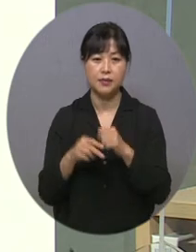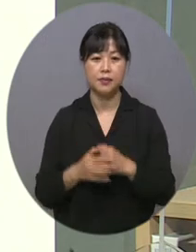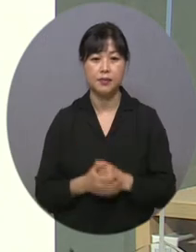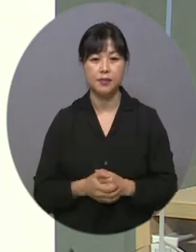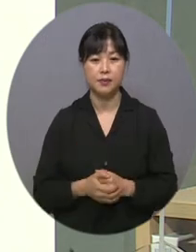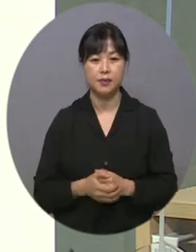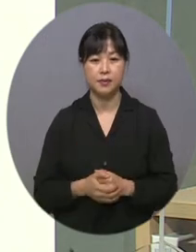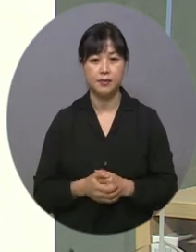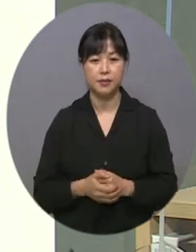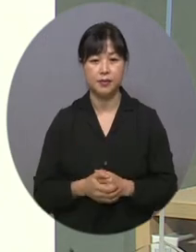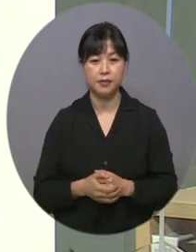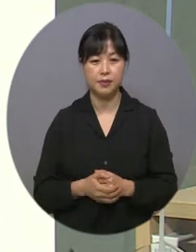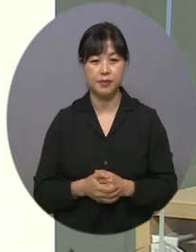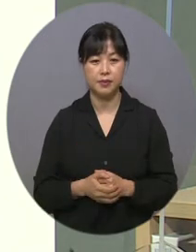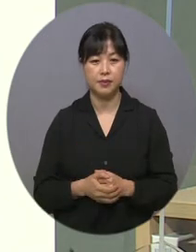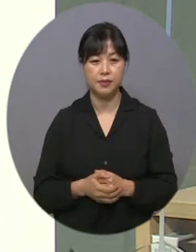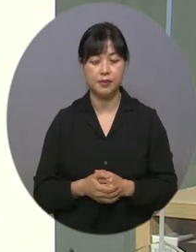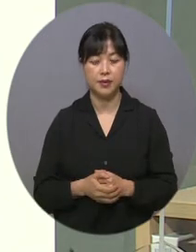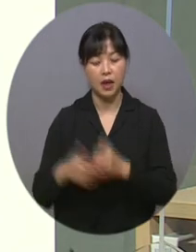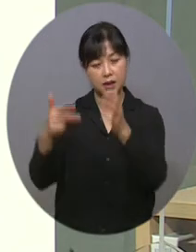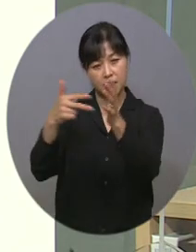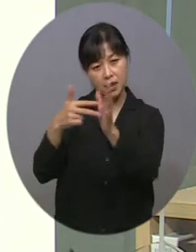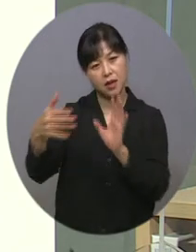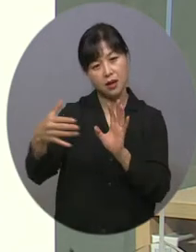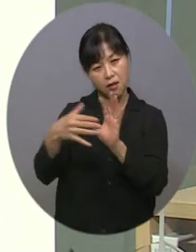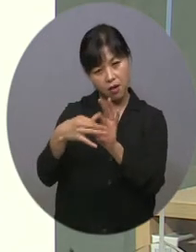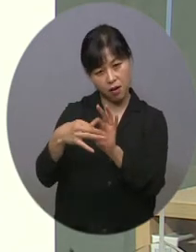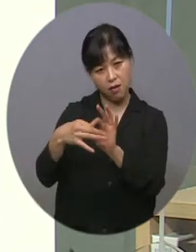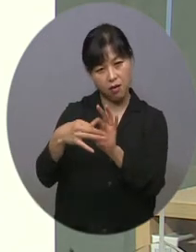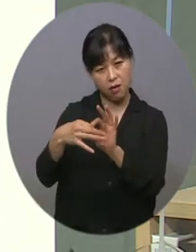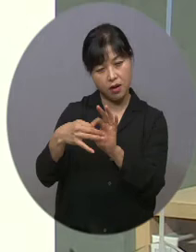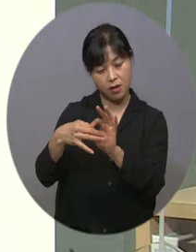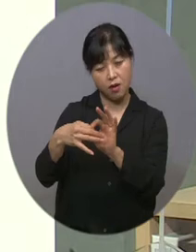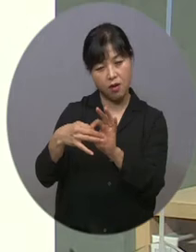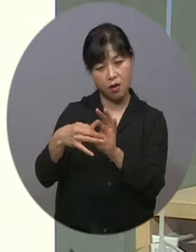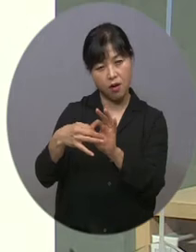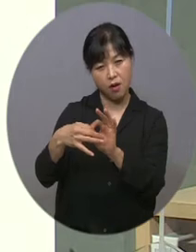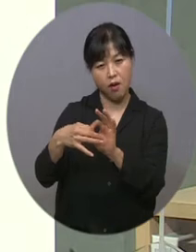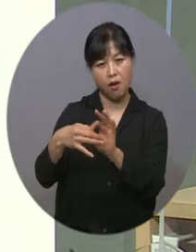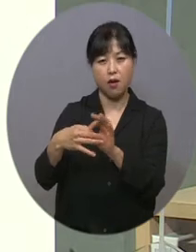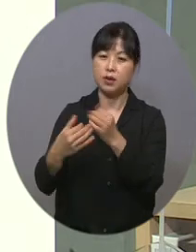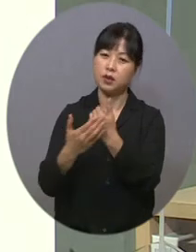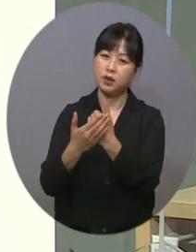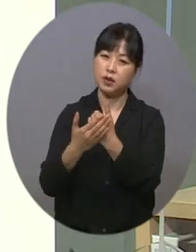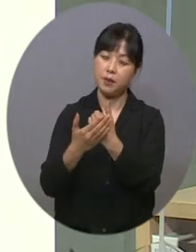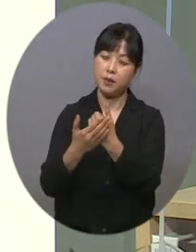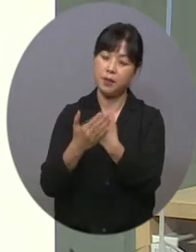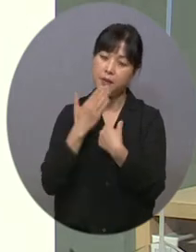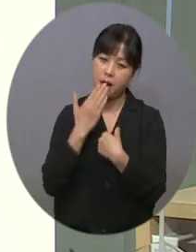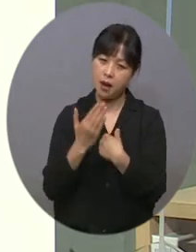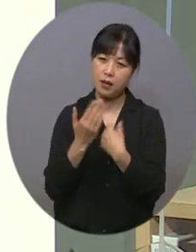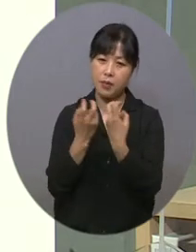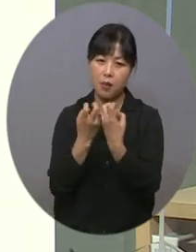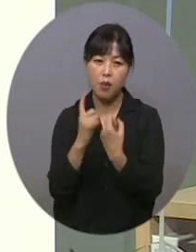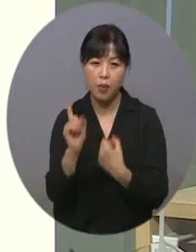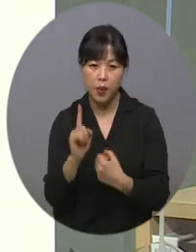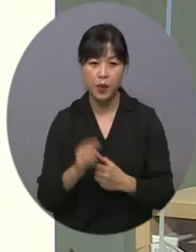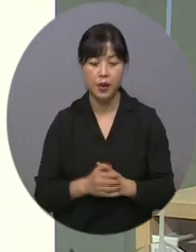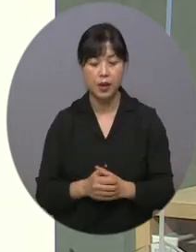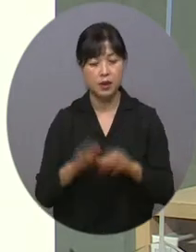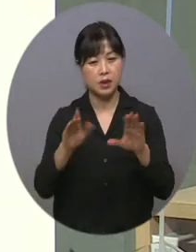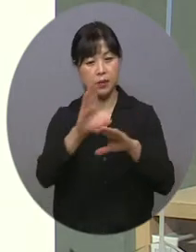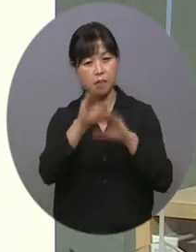재단을 어떤 방법으로 접근해야 제공을 받을 것인지 이 방송을 보고 계시는